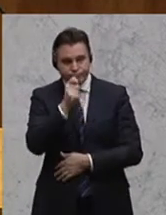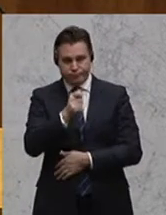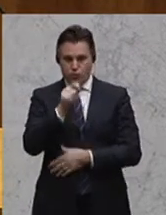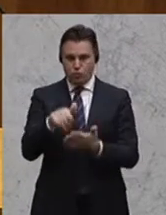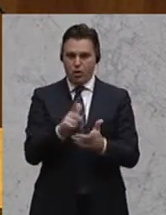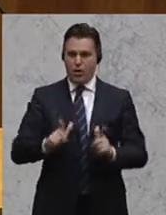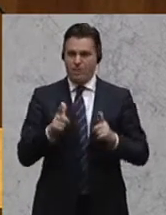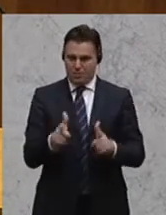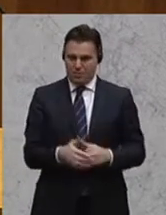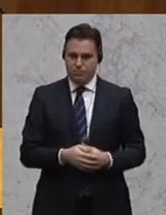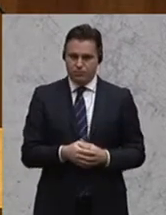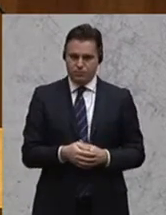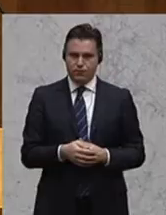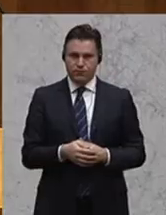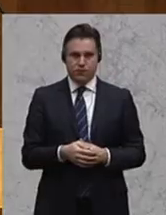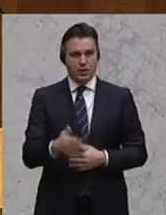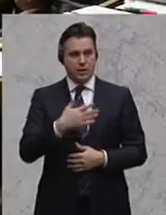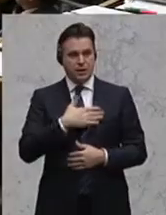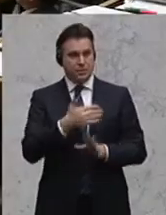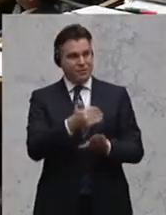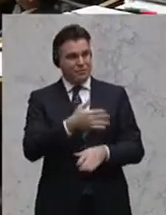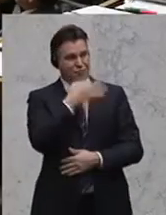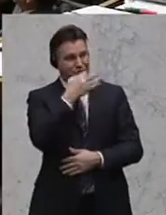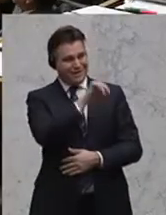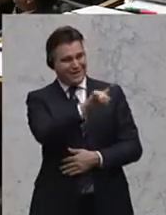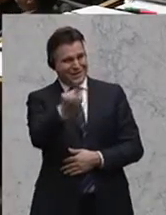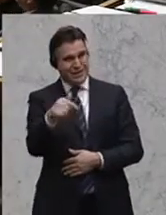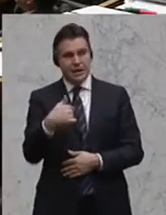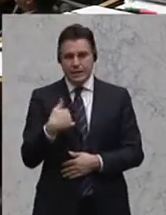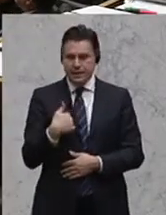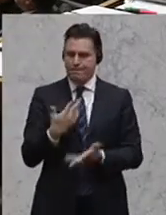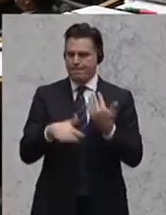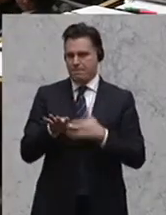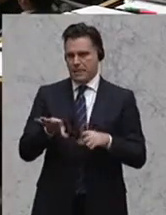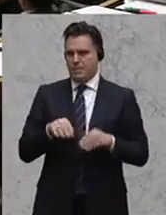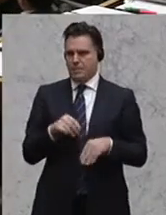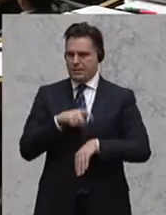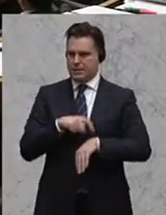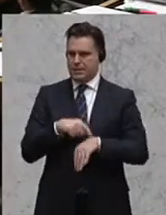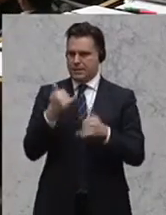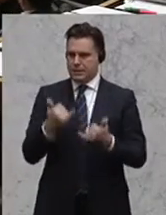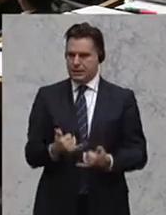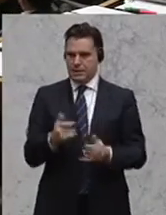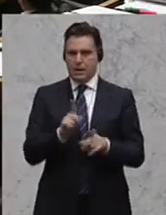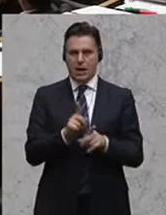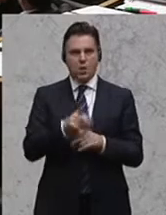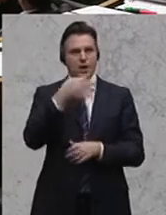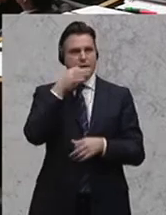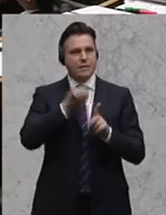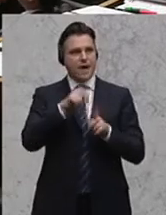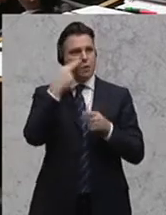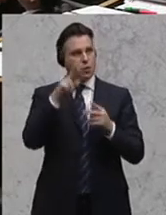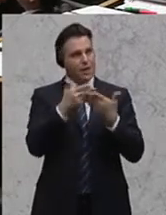übernehmen. Im Gegensatz zu meinen Vorrednern nehme ich mir die Zeit und ich erlaube mir, Sie, meine sehr geehrten Damen und